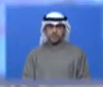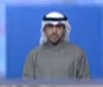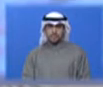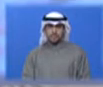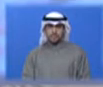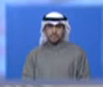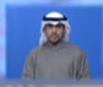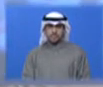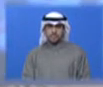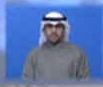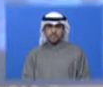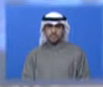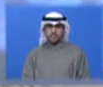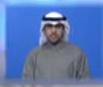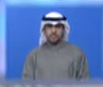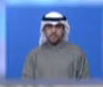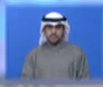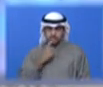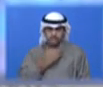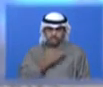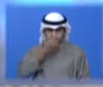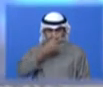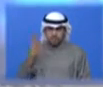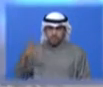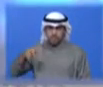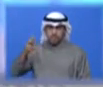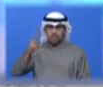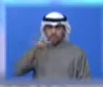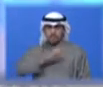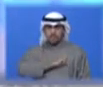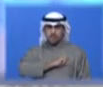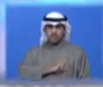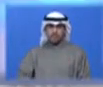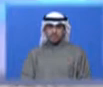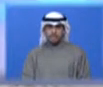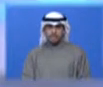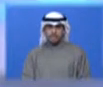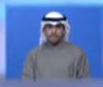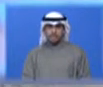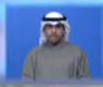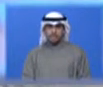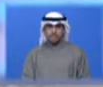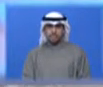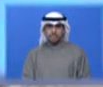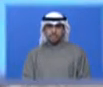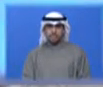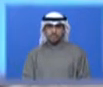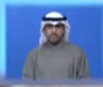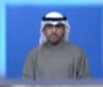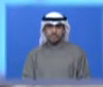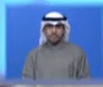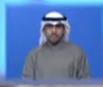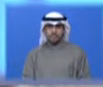عبد الهادي صالح الرجسهلي عن عمر يناهز 84. انتقل إلى رحمة الله تعالى